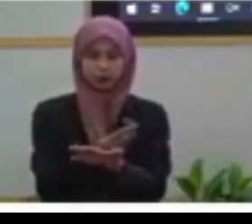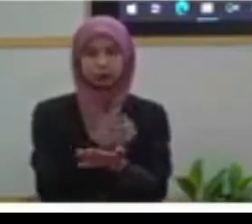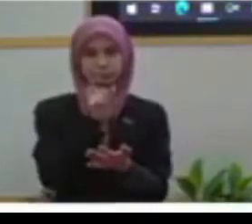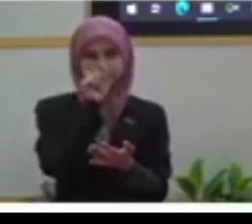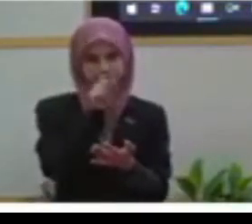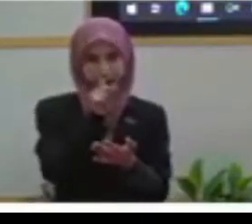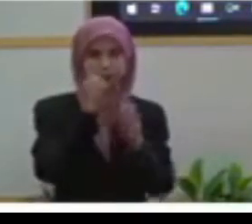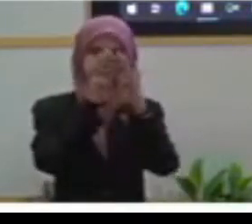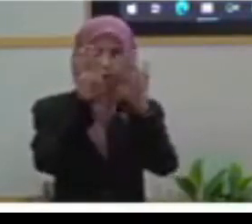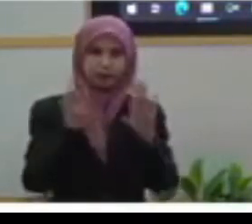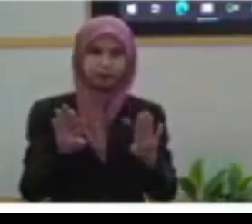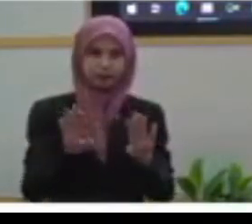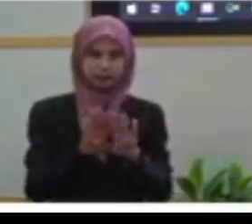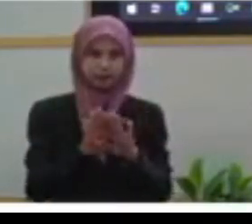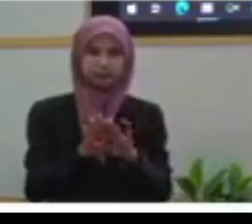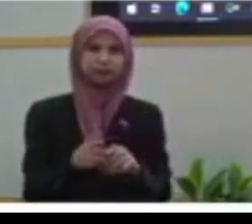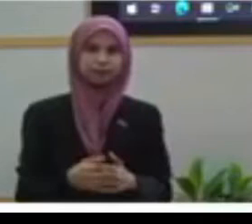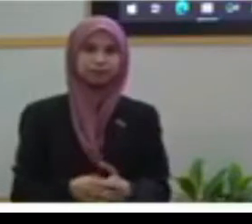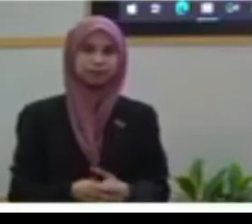isikan borang.